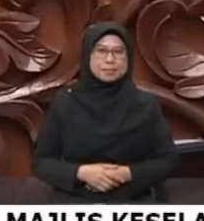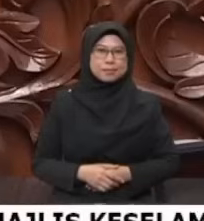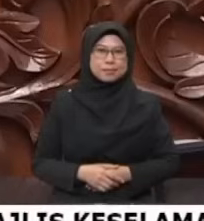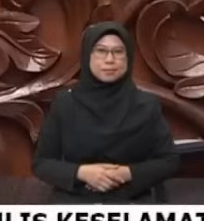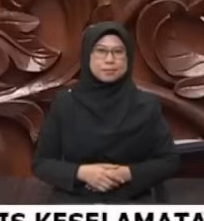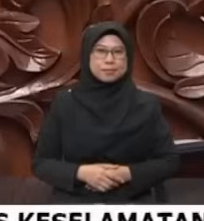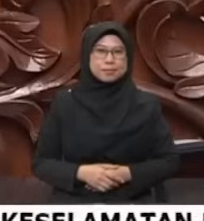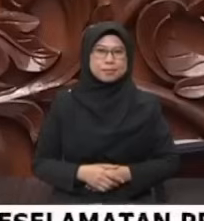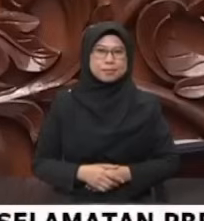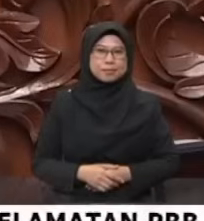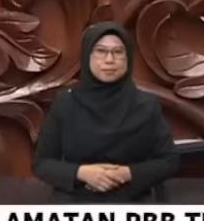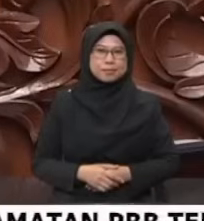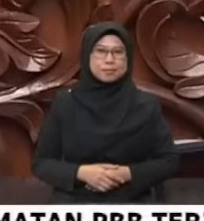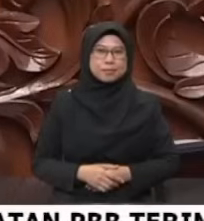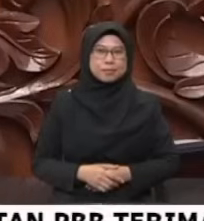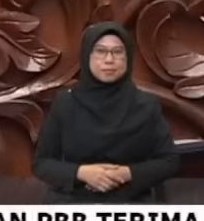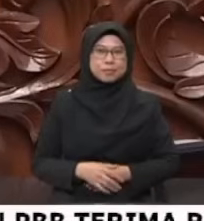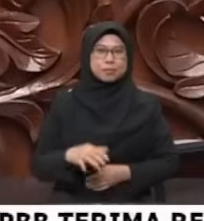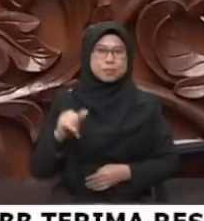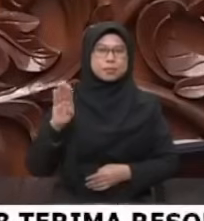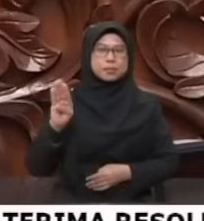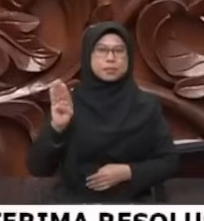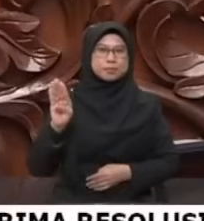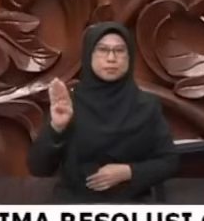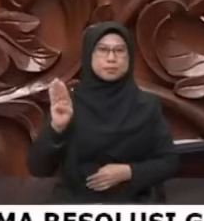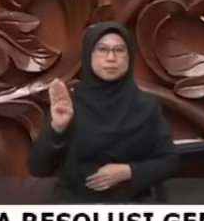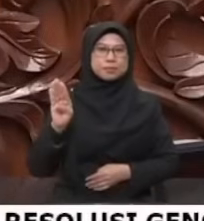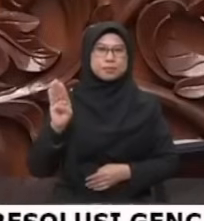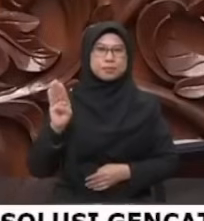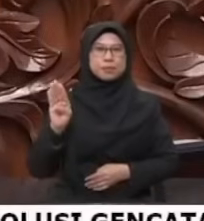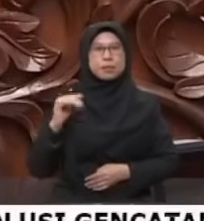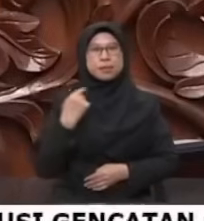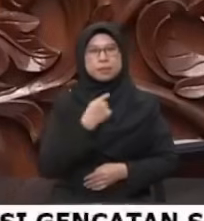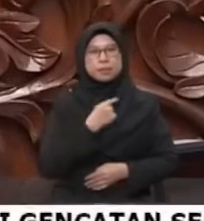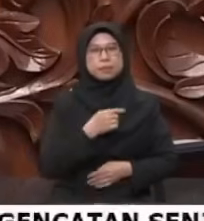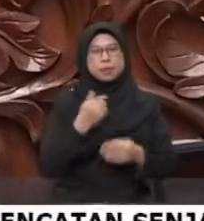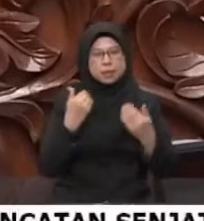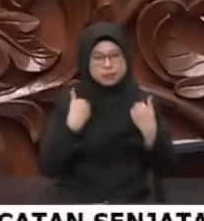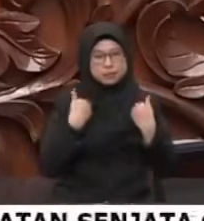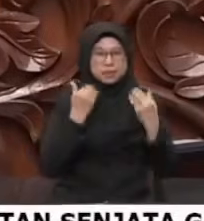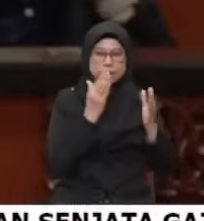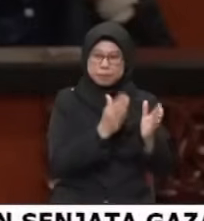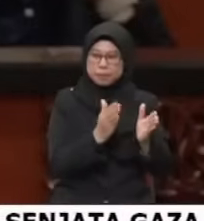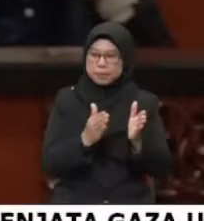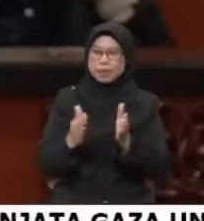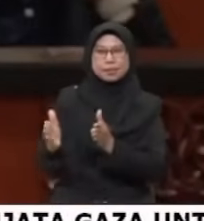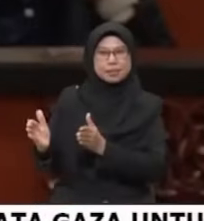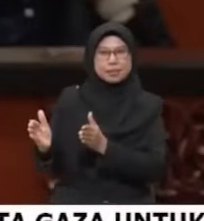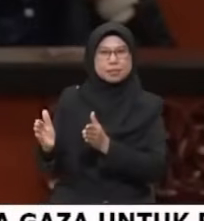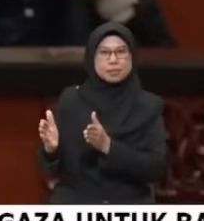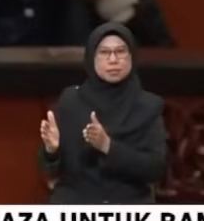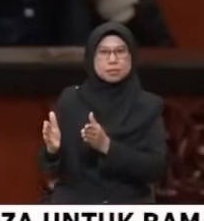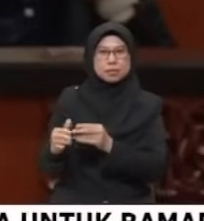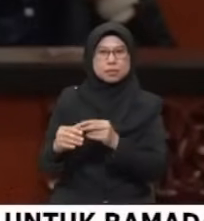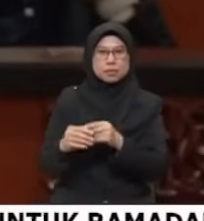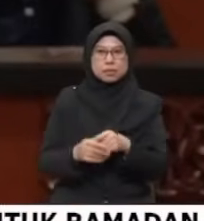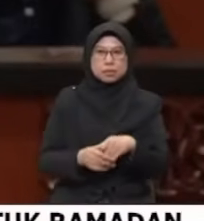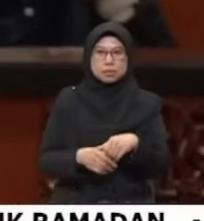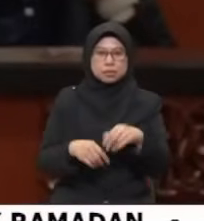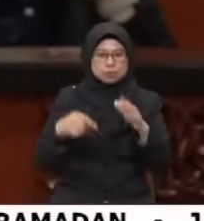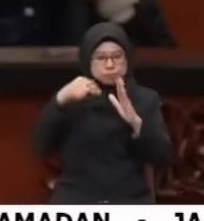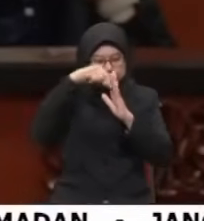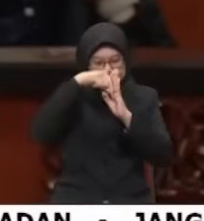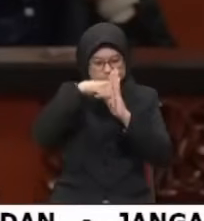tadi yangat berhormat kita memang ada perancangan dan sebagainya memang sangat telitilah yang